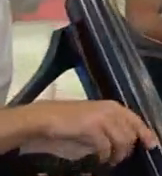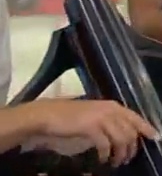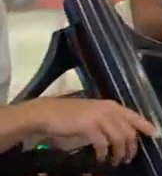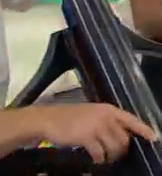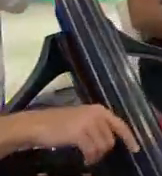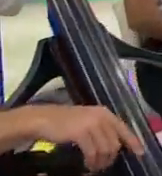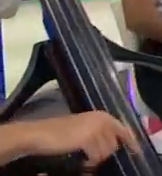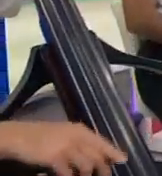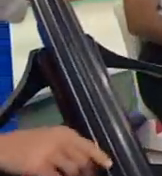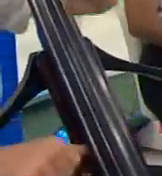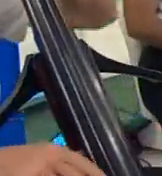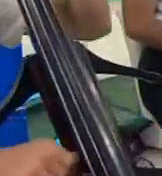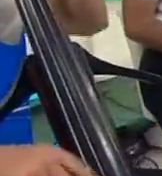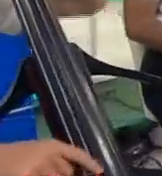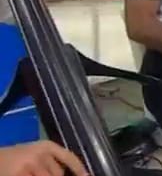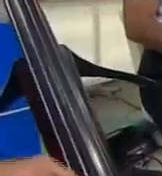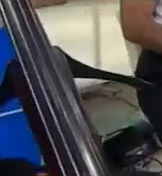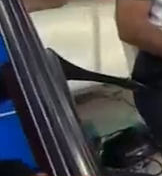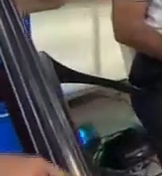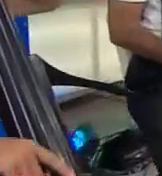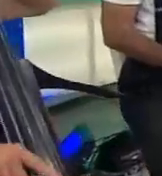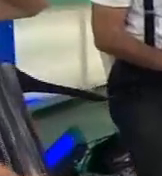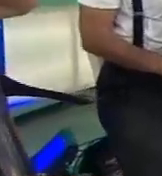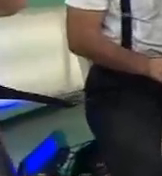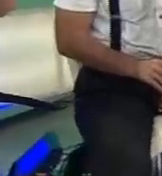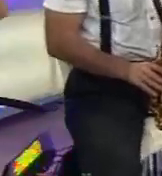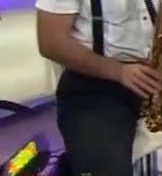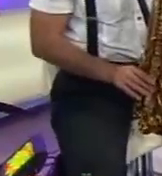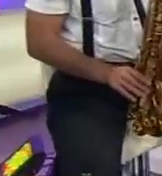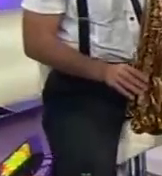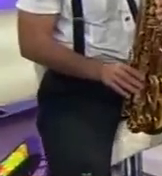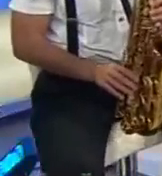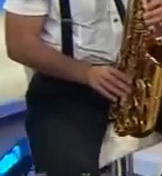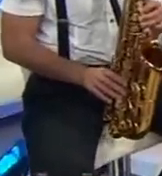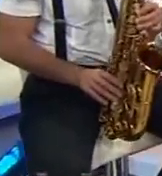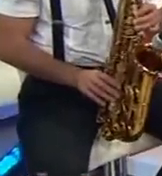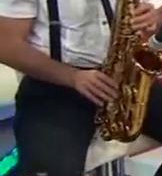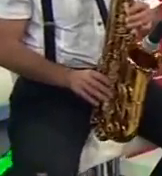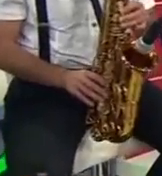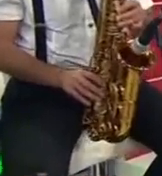Memnun ki yerinden çok.